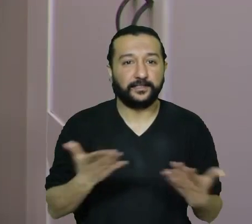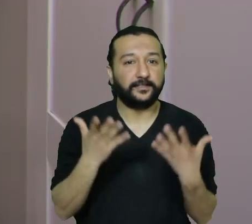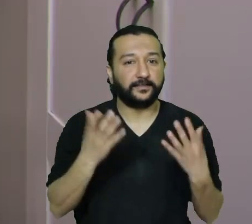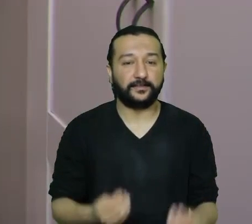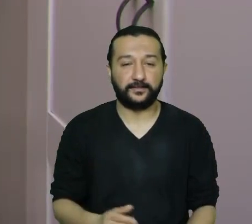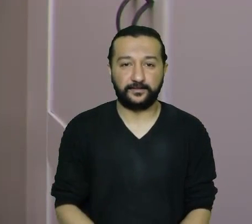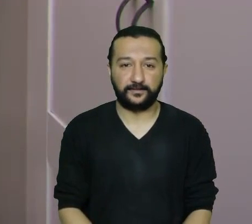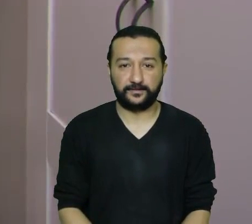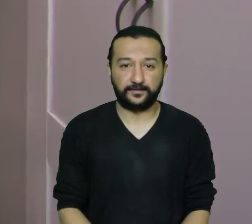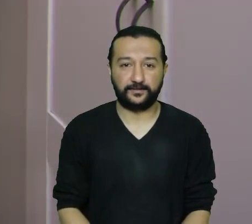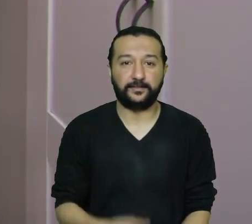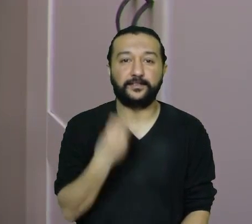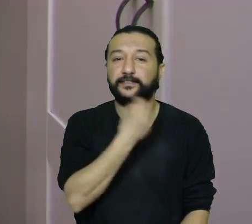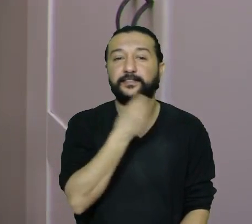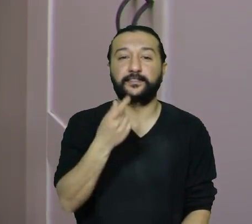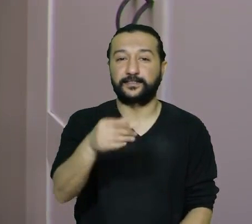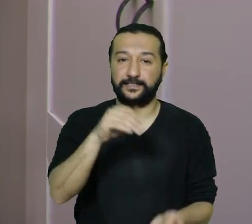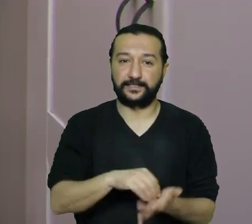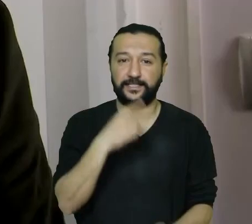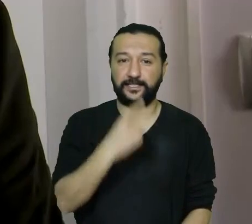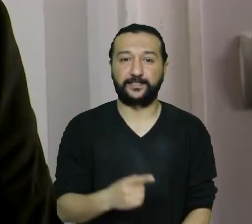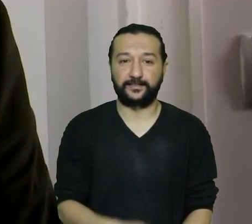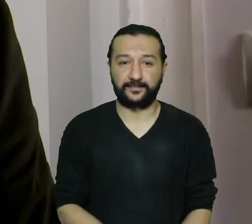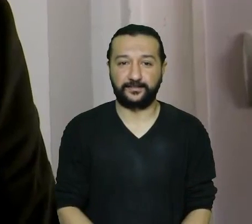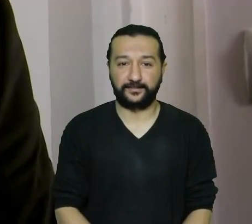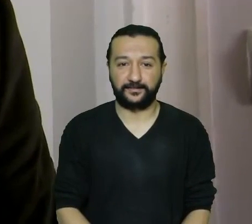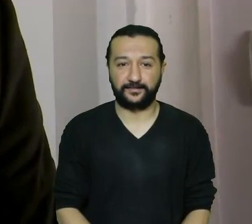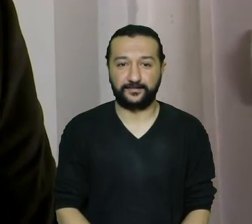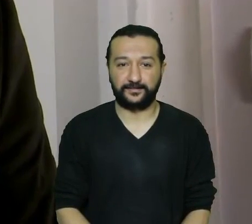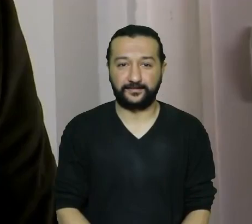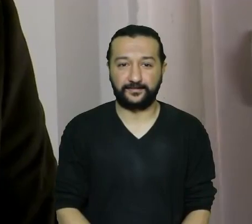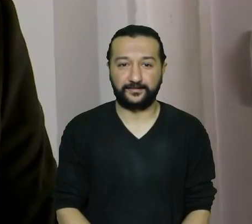Nasıl ya? Sakal sakal. Indire Gandhi.